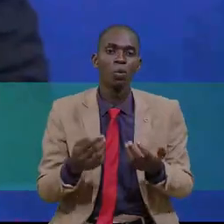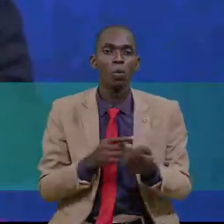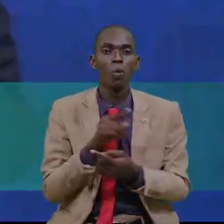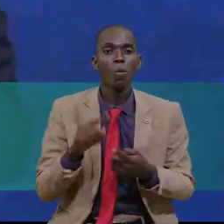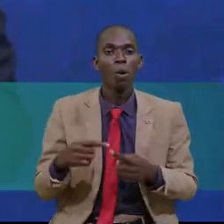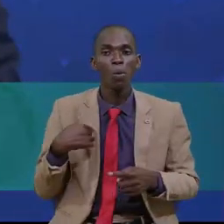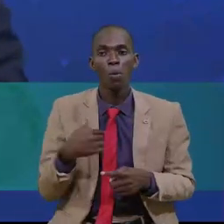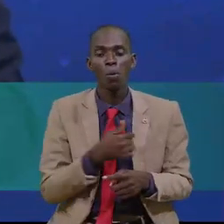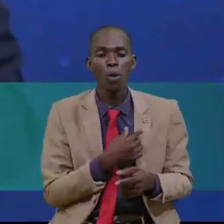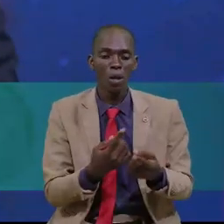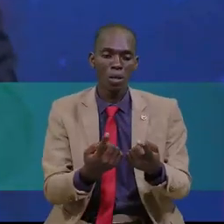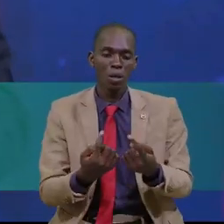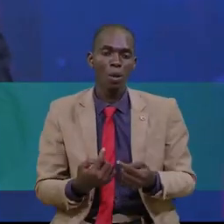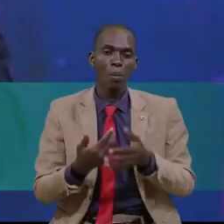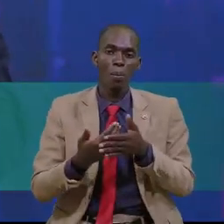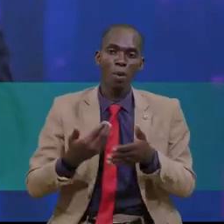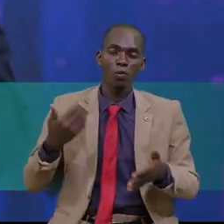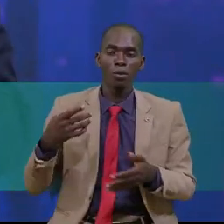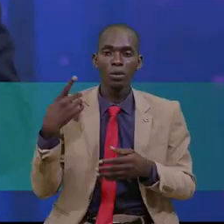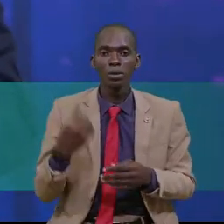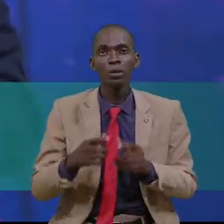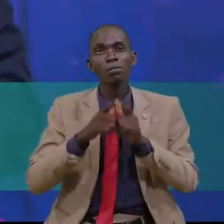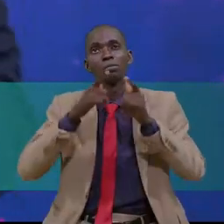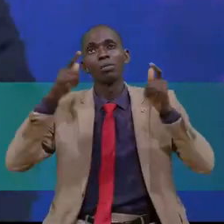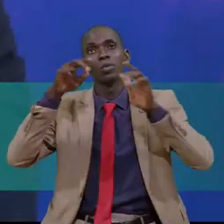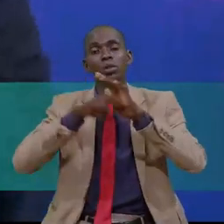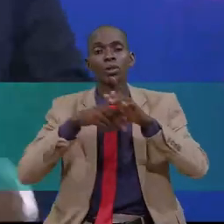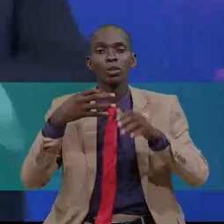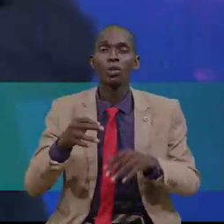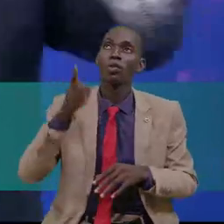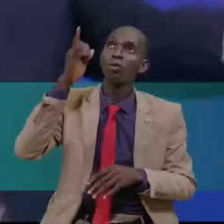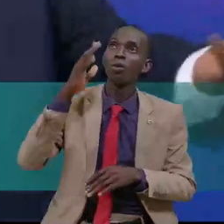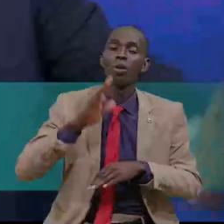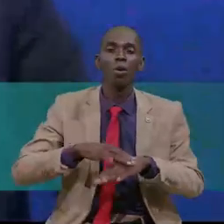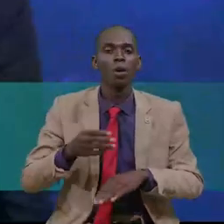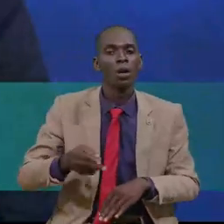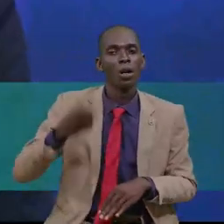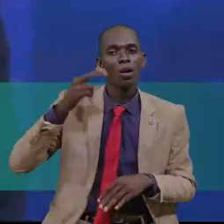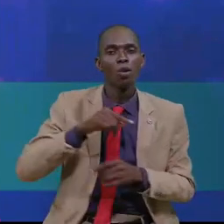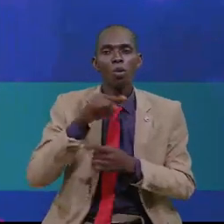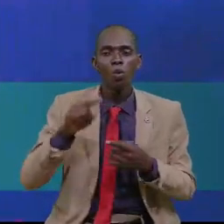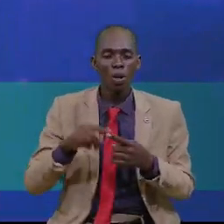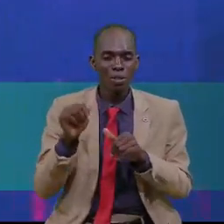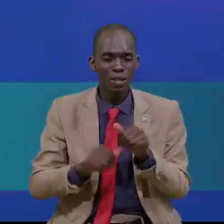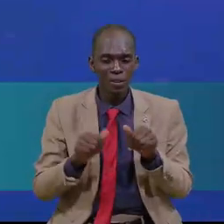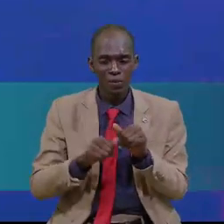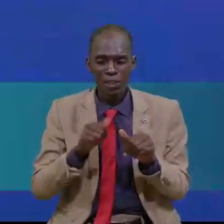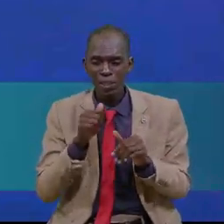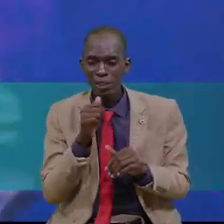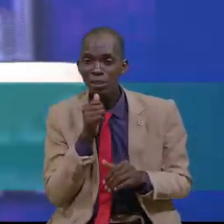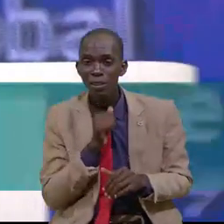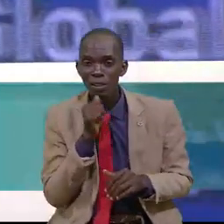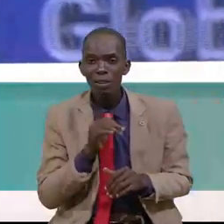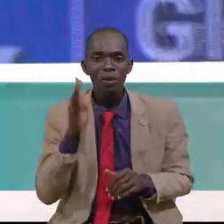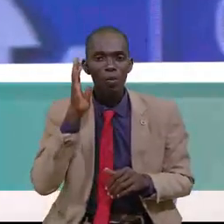Un ouvrier qui n'a point besoin. Quand nous venons devant la majesté de Dieu en haut, quand tous les